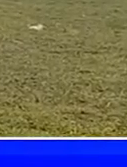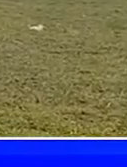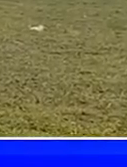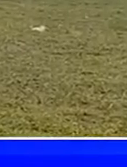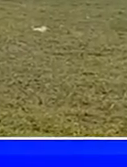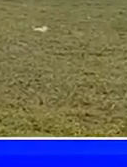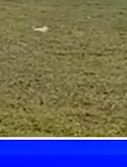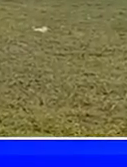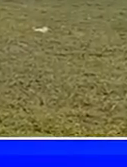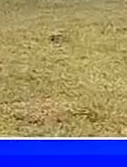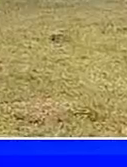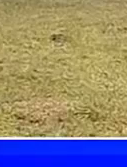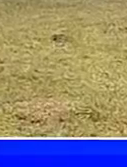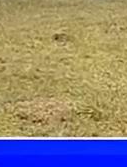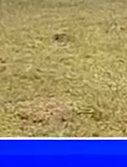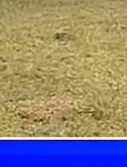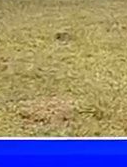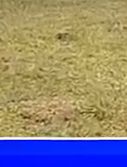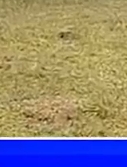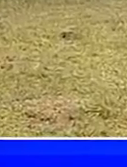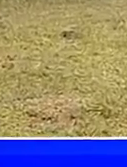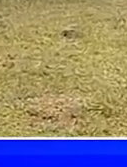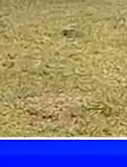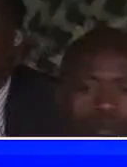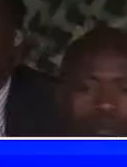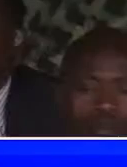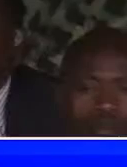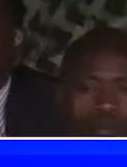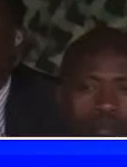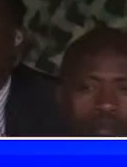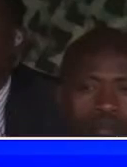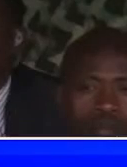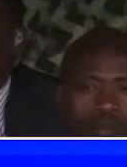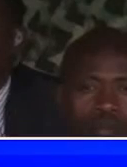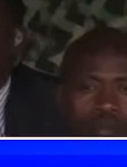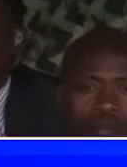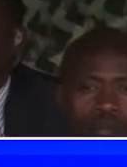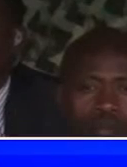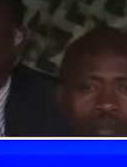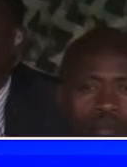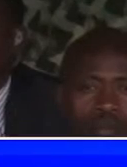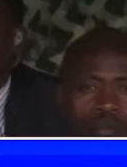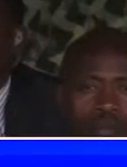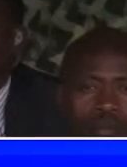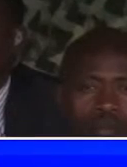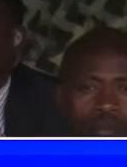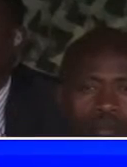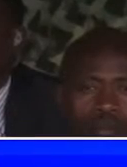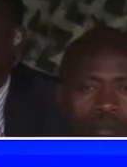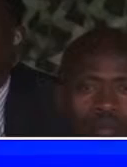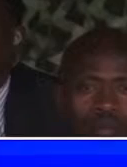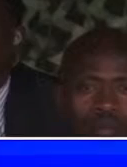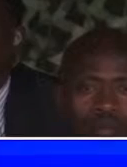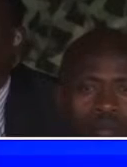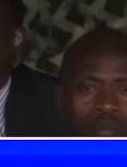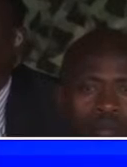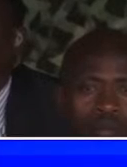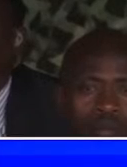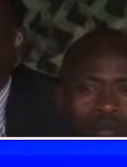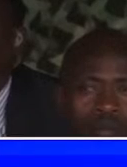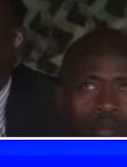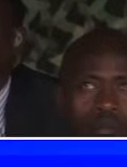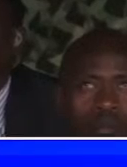Majeshi ya Kenya yaelekea DRC kwa shughuli ya kulinda amani. In pursuit of peace and the activation of the East African